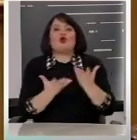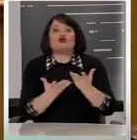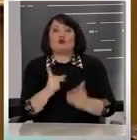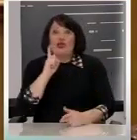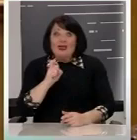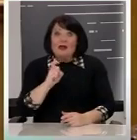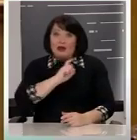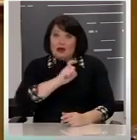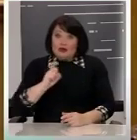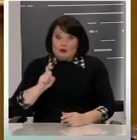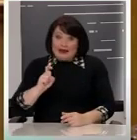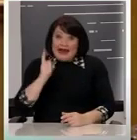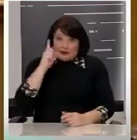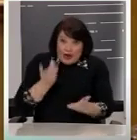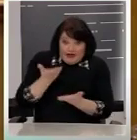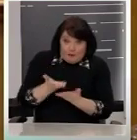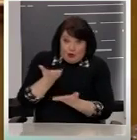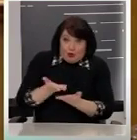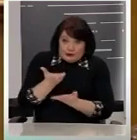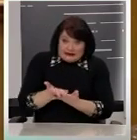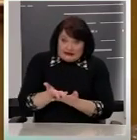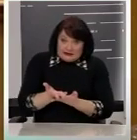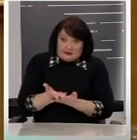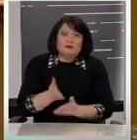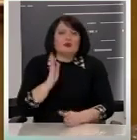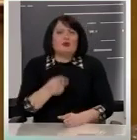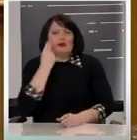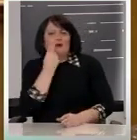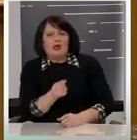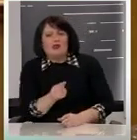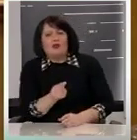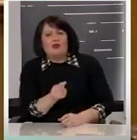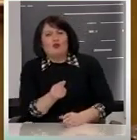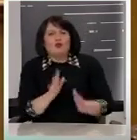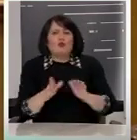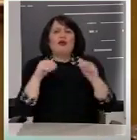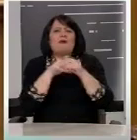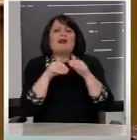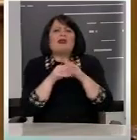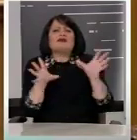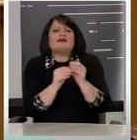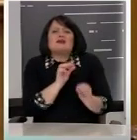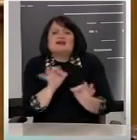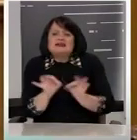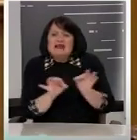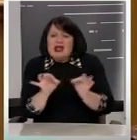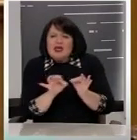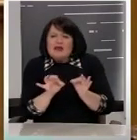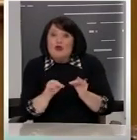10 εκατομμύρια η καθεμία, αλλά μπορεί να δει κανείς και πολλά μικρά ή μεσαία επενδυτικά σχέδια γύρω